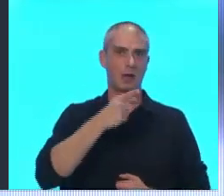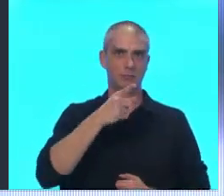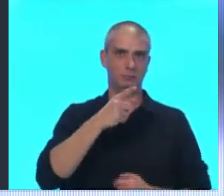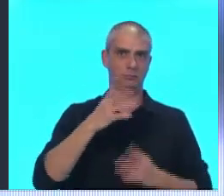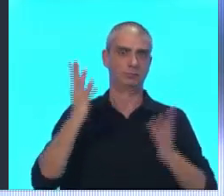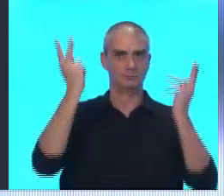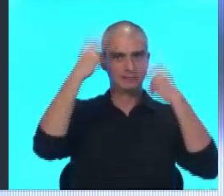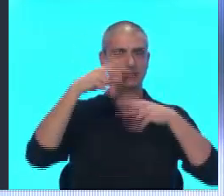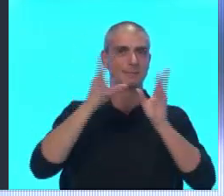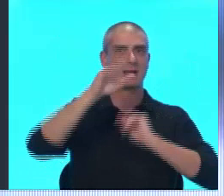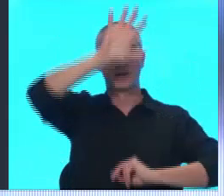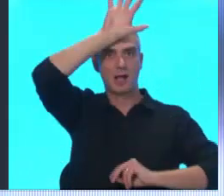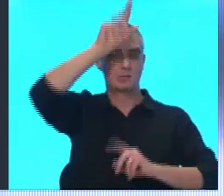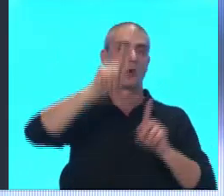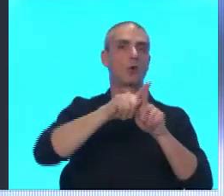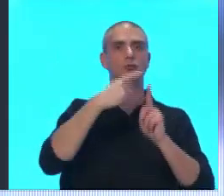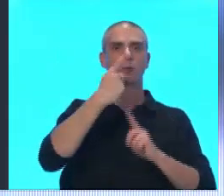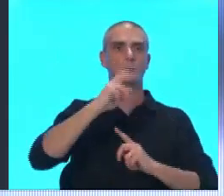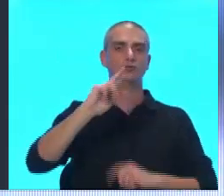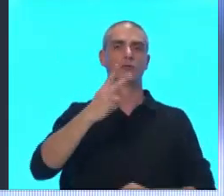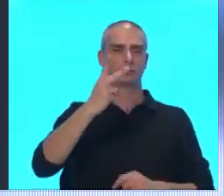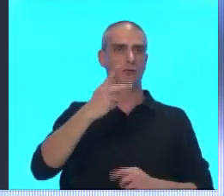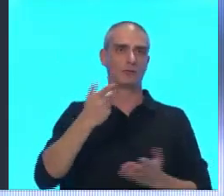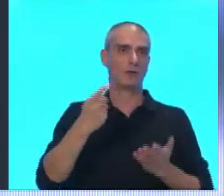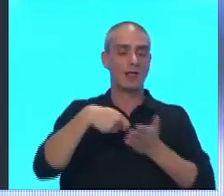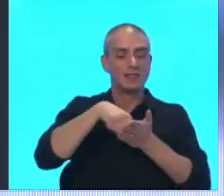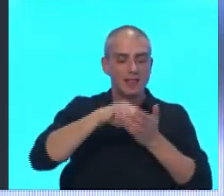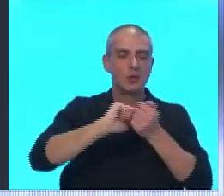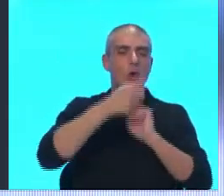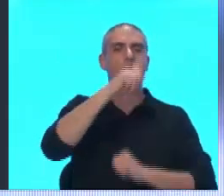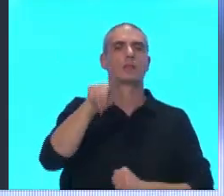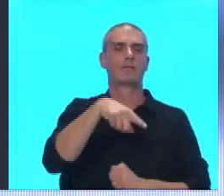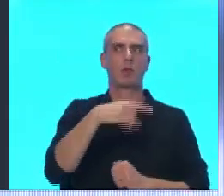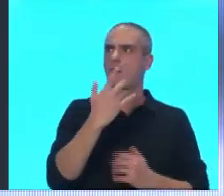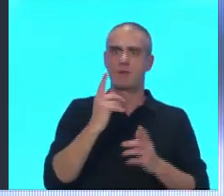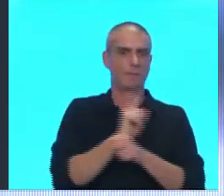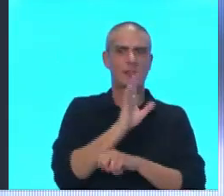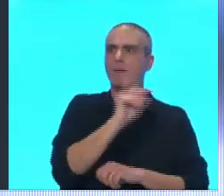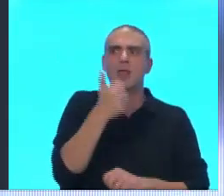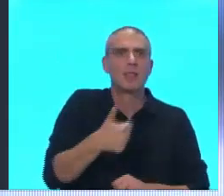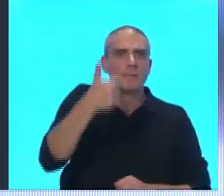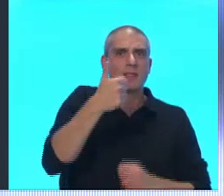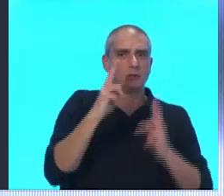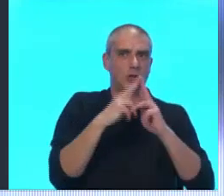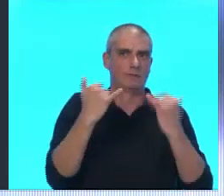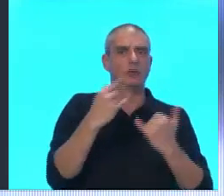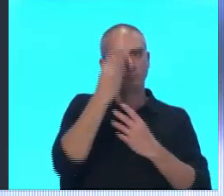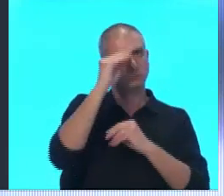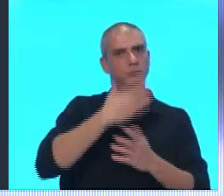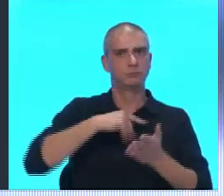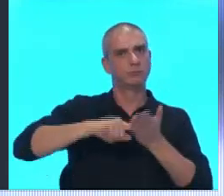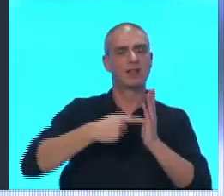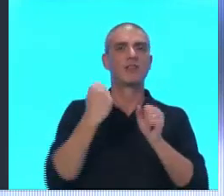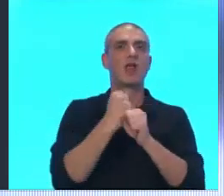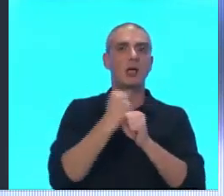הסכם הגרעין עם איראן, או כמו שהוא אומר פעם אחר פעם, תקנו או בטלו, אבל בינתיים אין שום מנהיג שנפגש איתו היום והודיע שהוא מתכוון לעשות